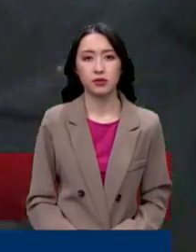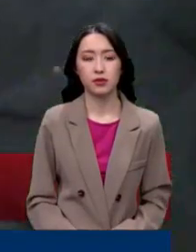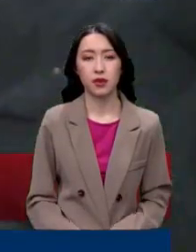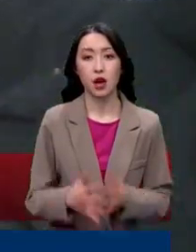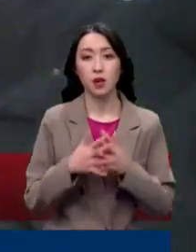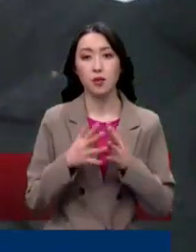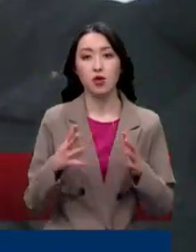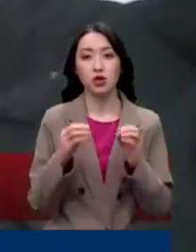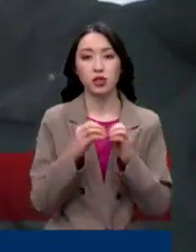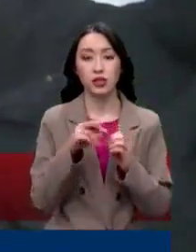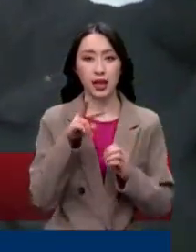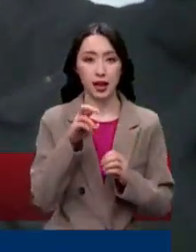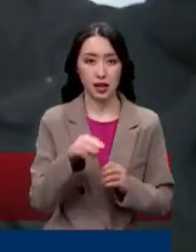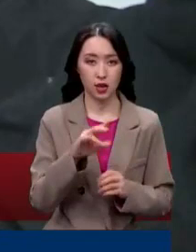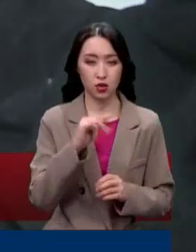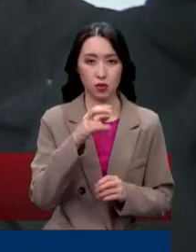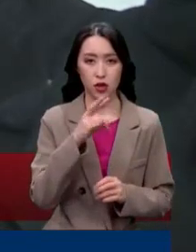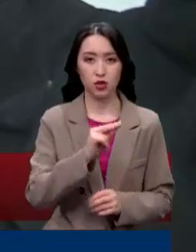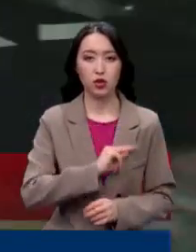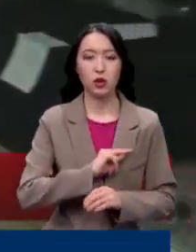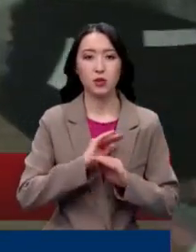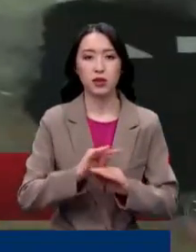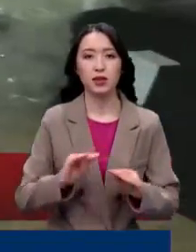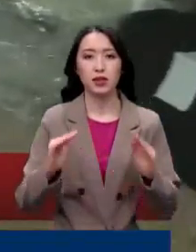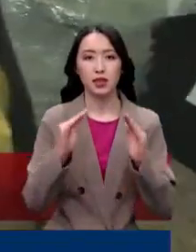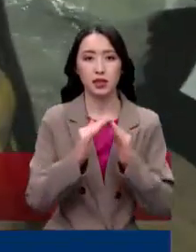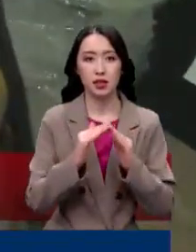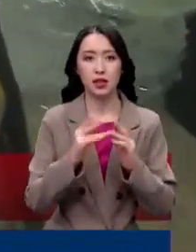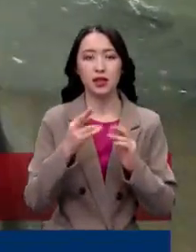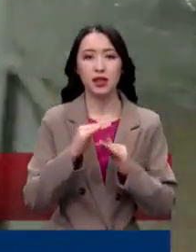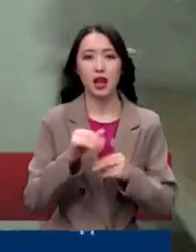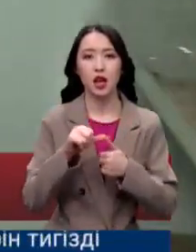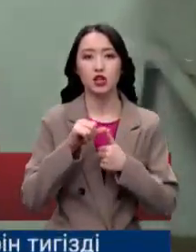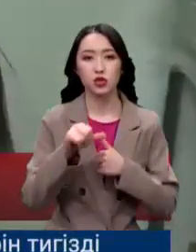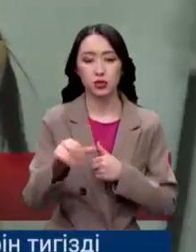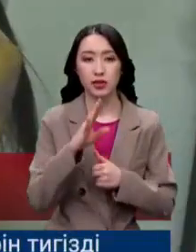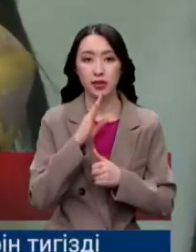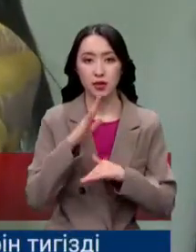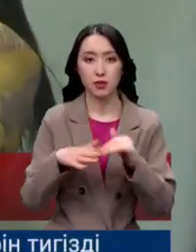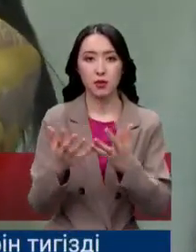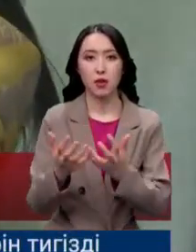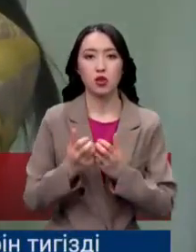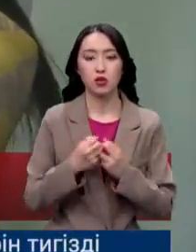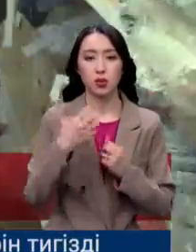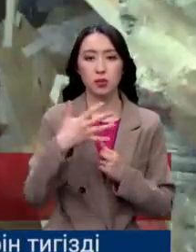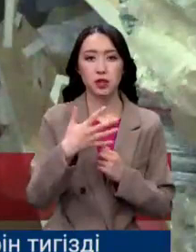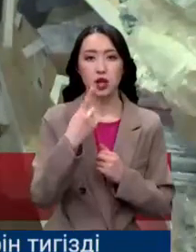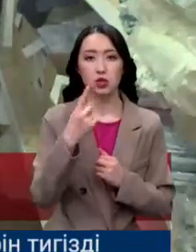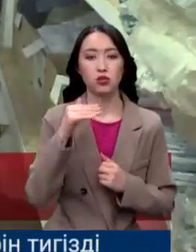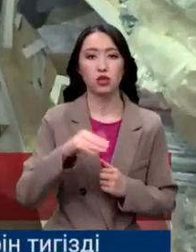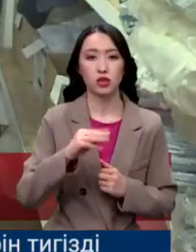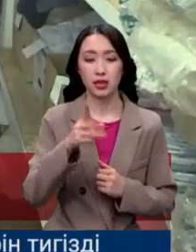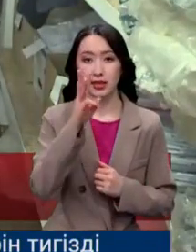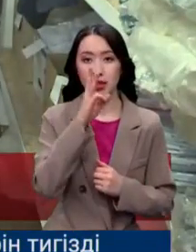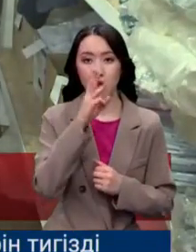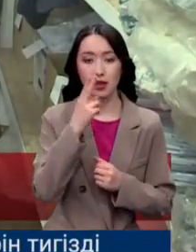Больше 10 лет Гульбану Абдрахманова работает в детском доме для детей с особенностями. На руки женщина получает 51 тысячу тенге. Такая